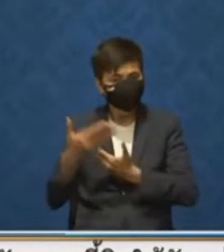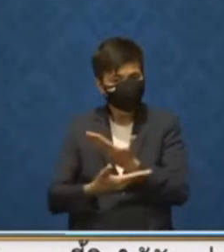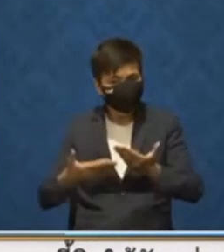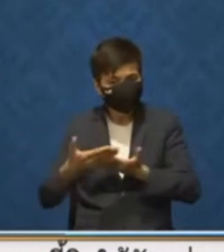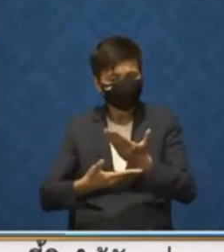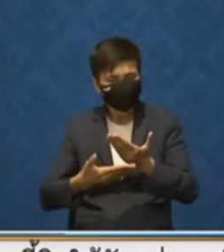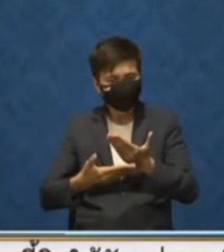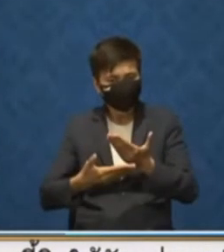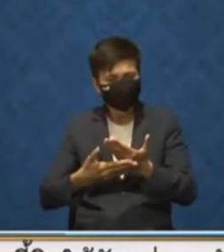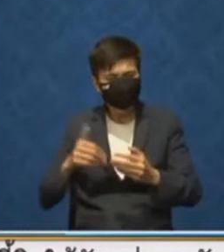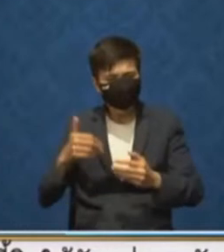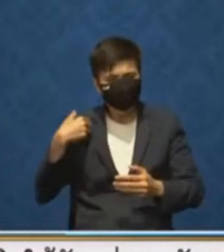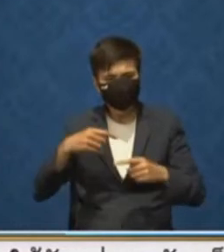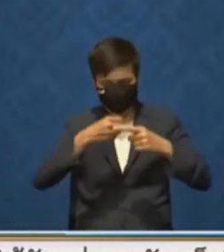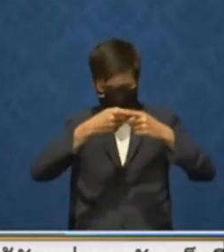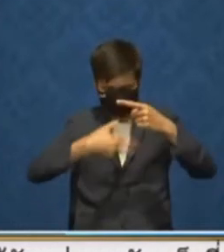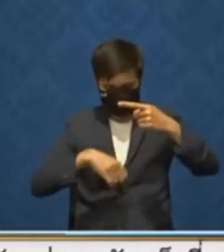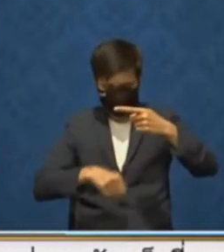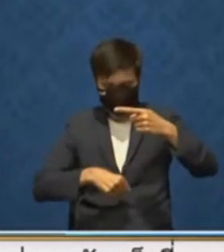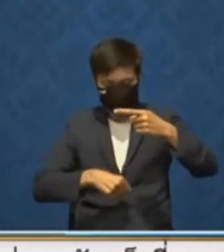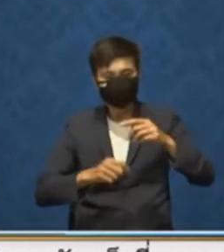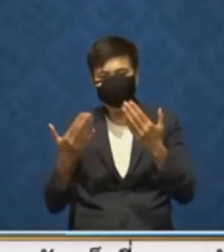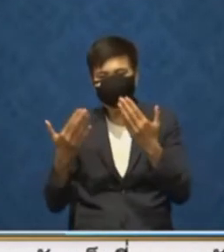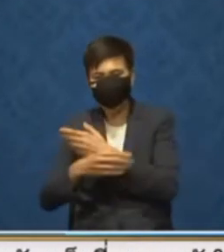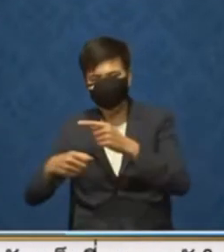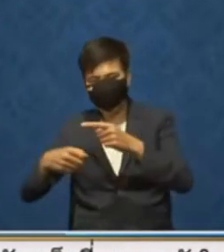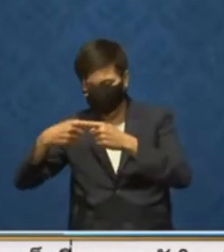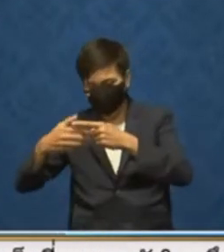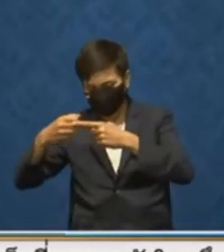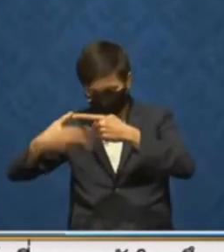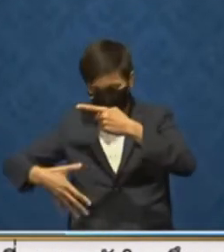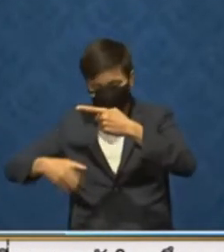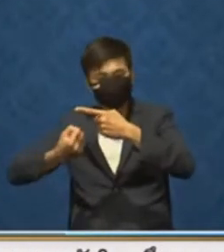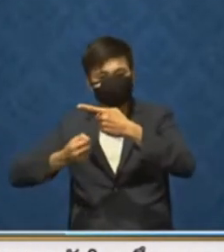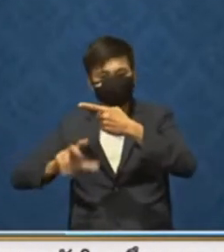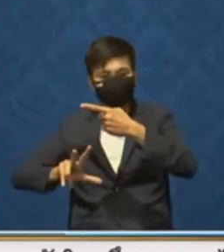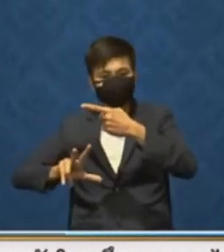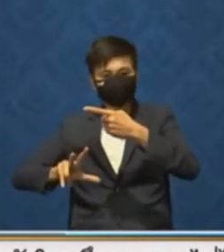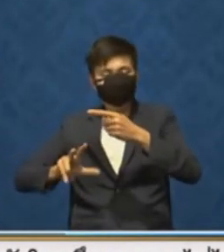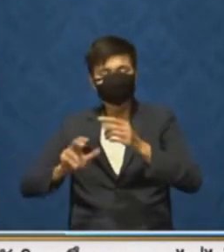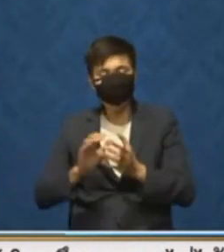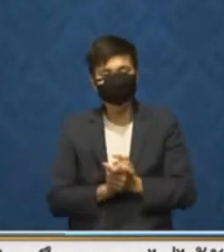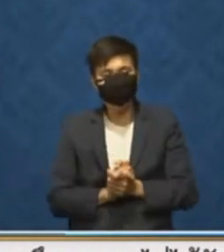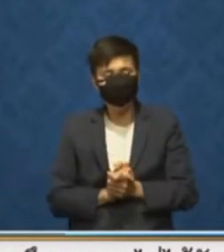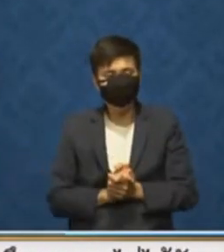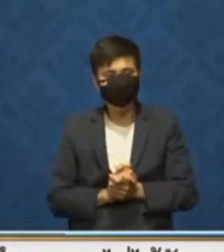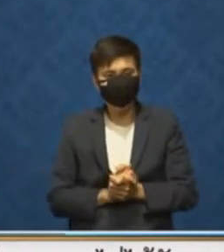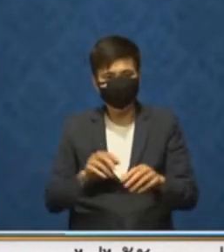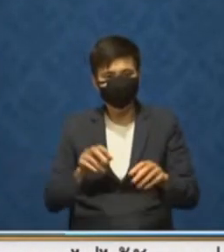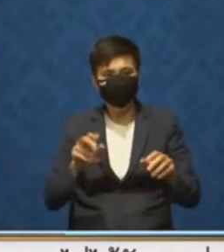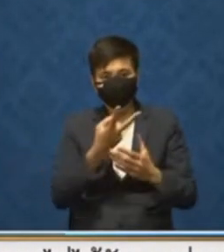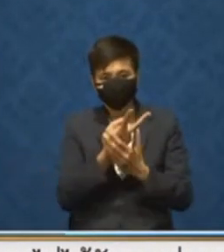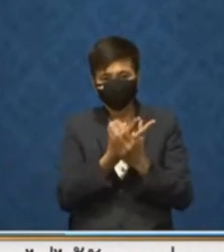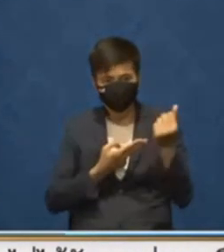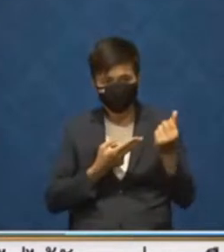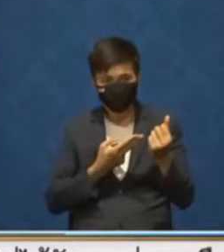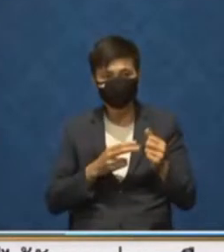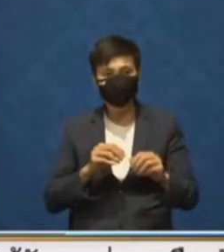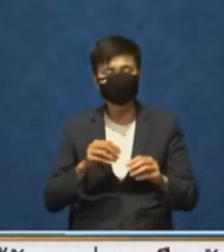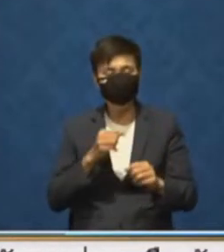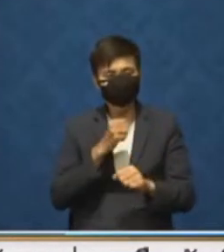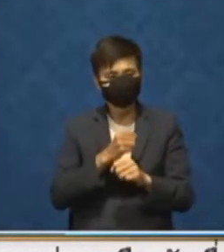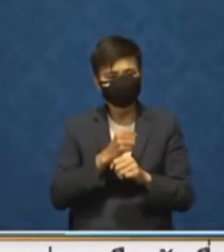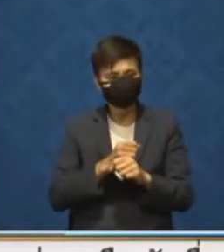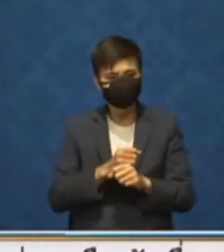ติดมาตรการเป็น 13มาตรการโดย 93มาตรการคืนต้นก็เสด็จการควบคู่กับโครงการเพิ่มประสิทธิภาพการ